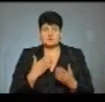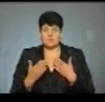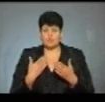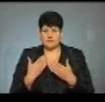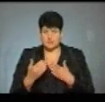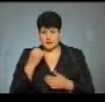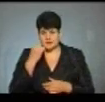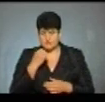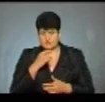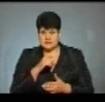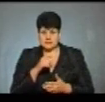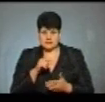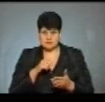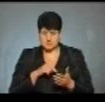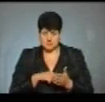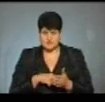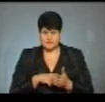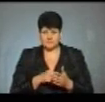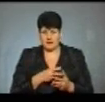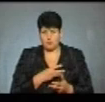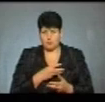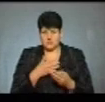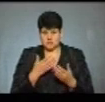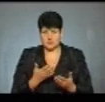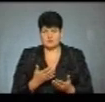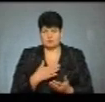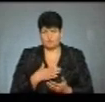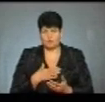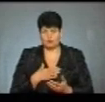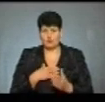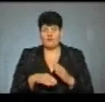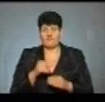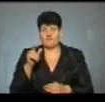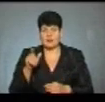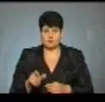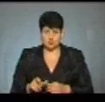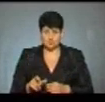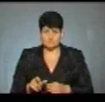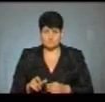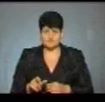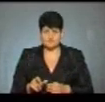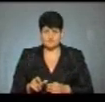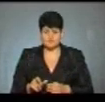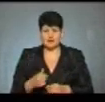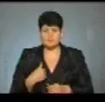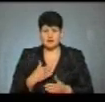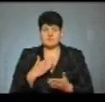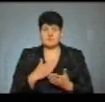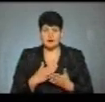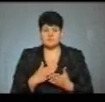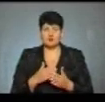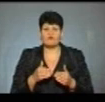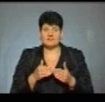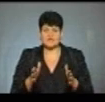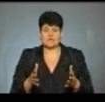дуже дякую за запитання і за таку побажання моєму виборцю. Ми маємо відкриту